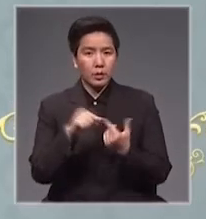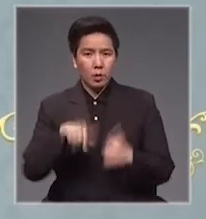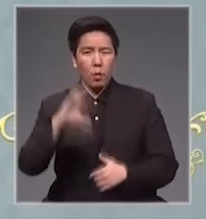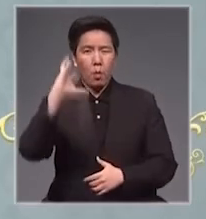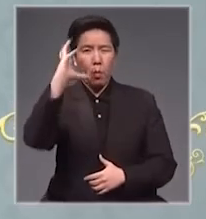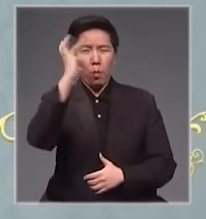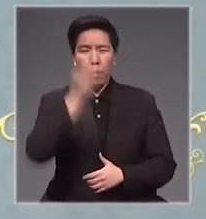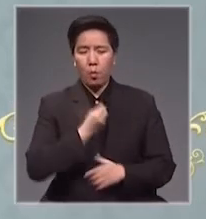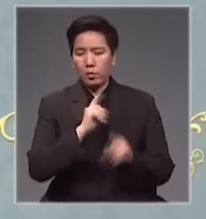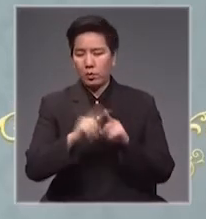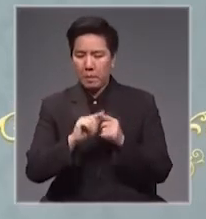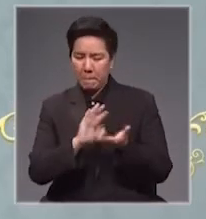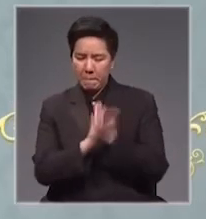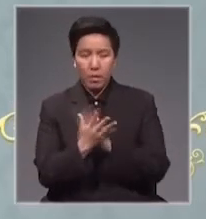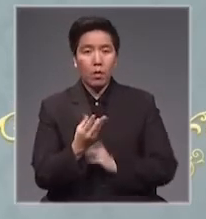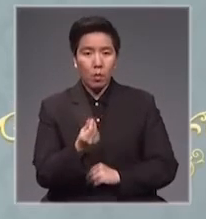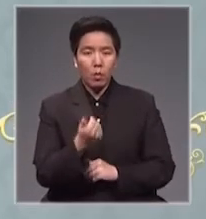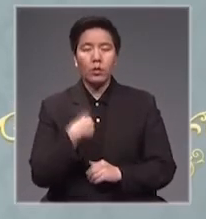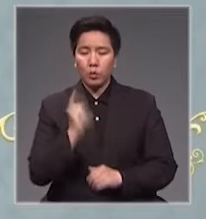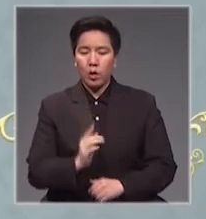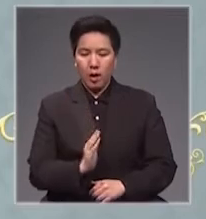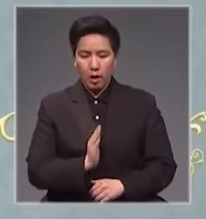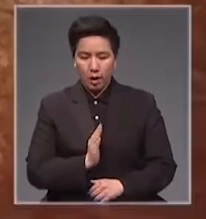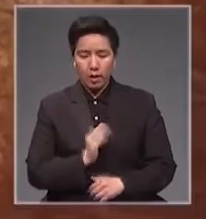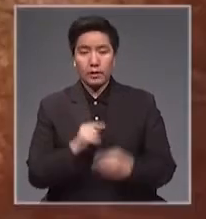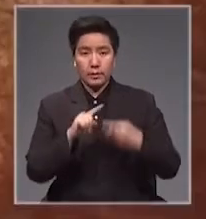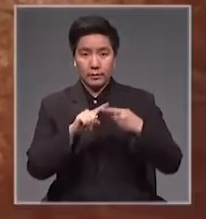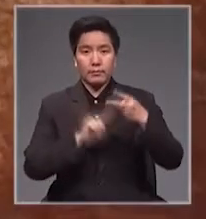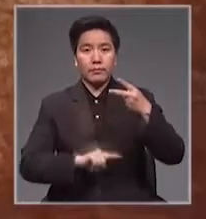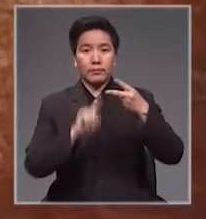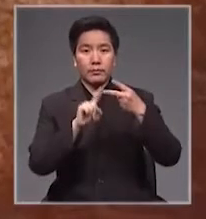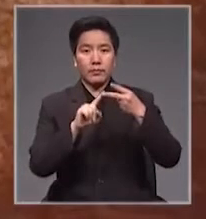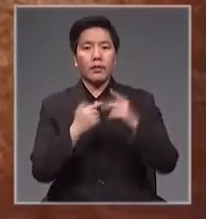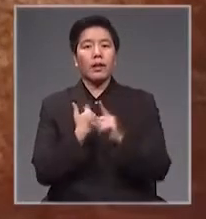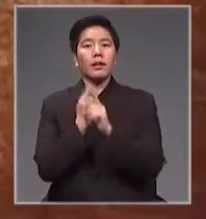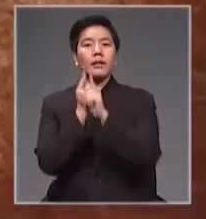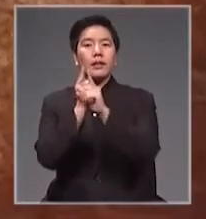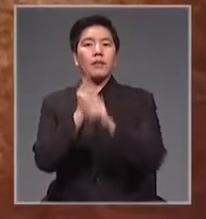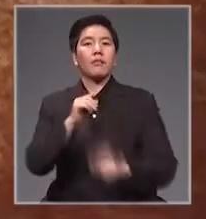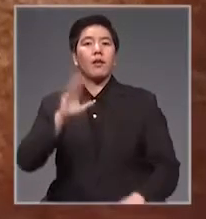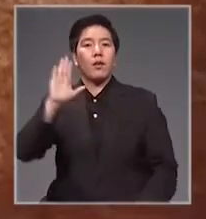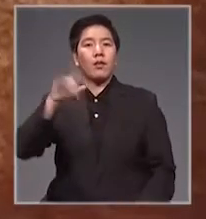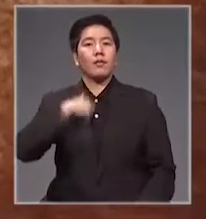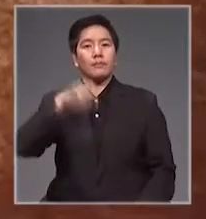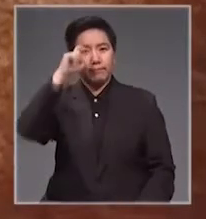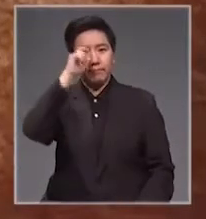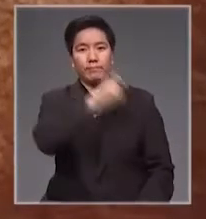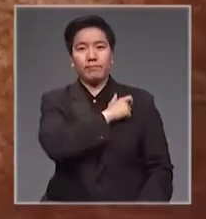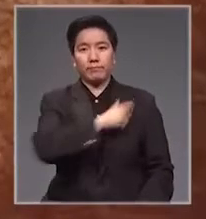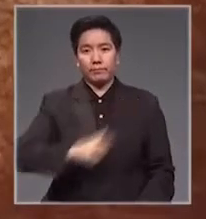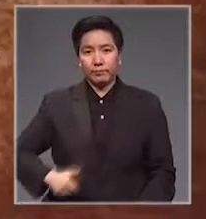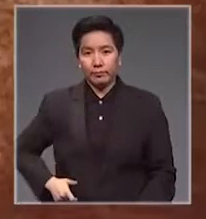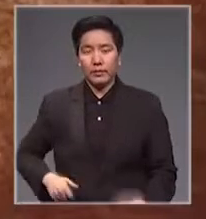วัตน์และความเปลี่ยนแปลงต่างๆในอนาคตด้วยนะครับและเล่มที่2ก็คือหนังสือเดินทางตามรอยพระราชาของสำนักงานส่งเสริมสังค